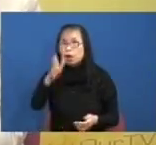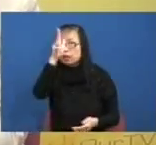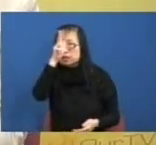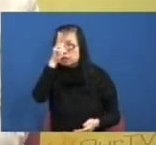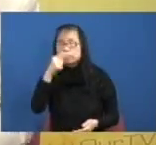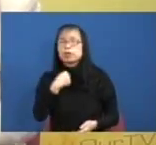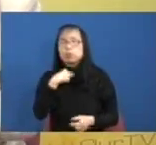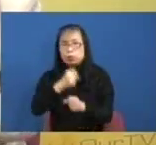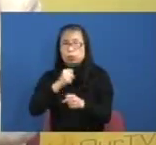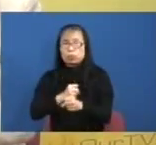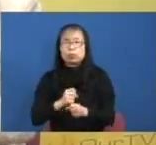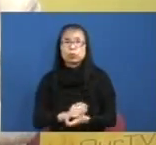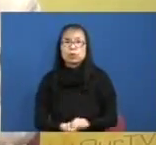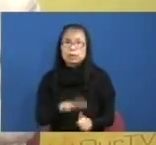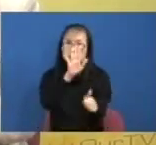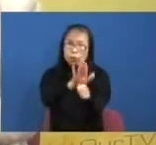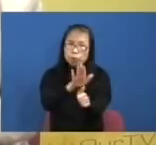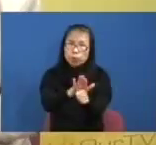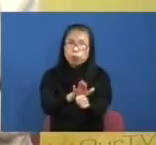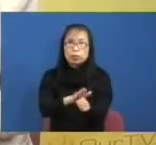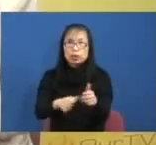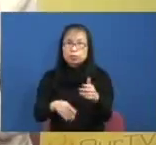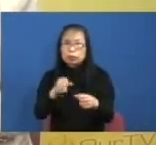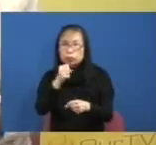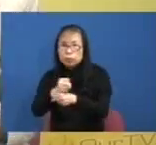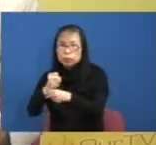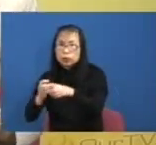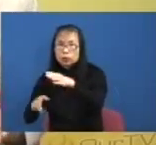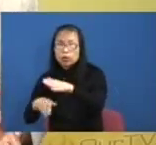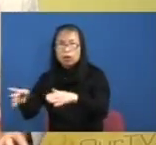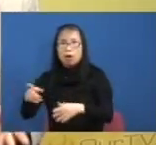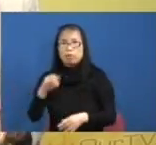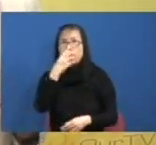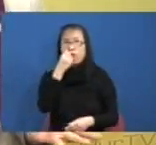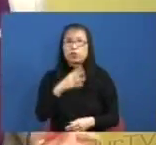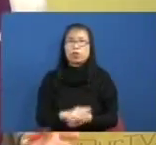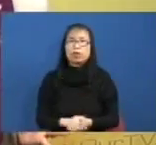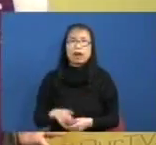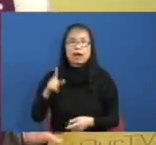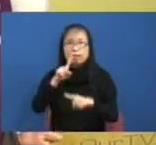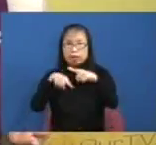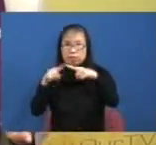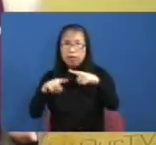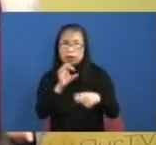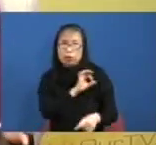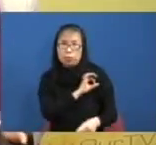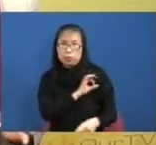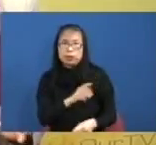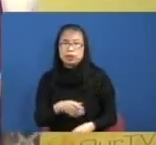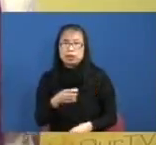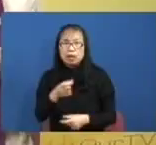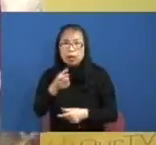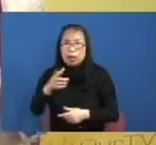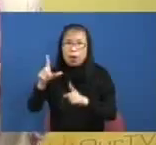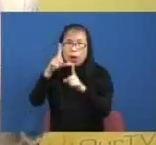要做啲嘢啦，譬如你保護一種行業，你其實我哋香港又自豪又話啊大都會旅遊一定要搞起，